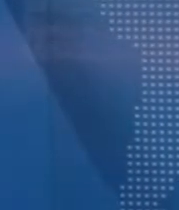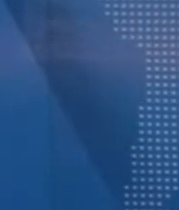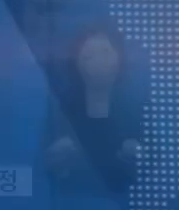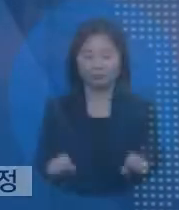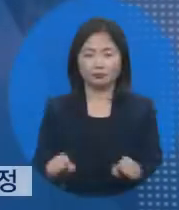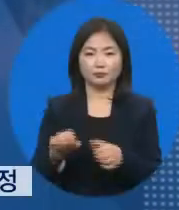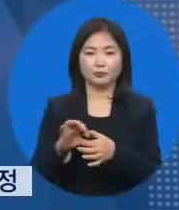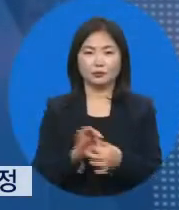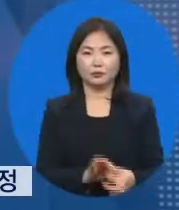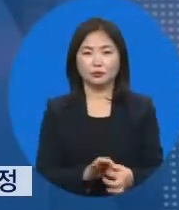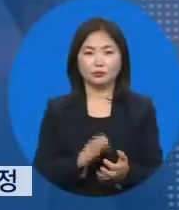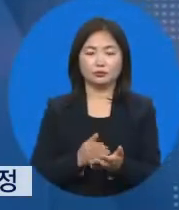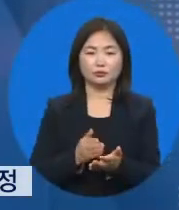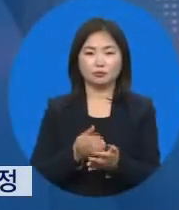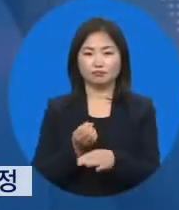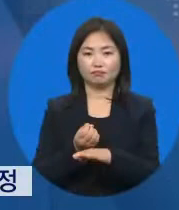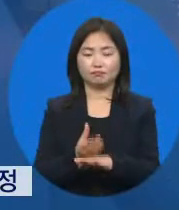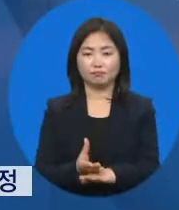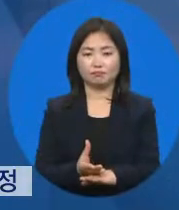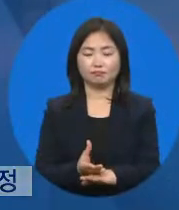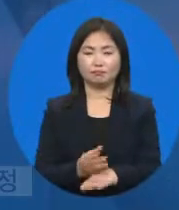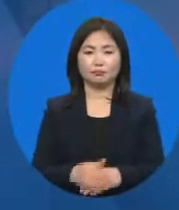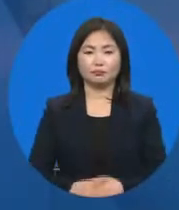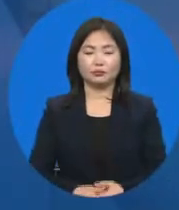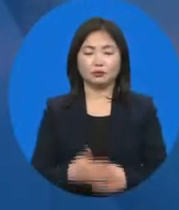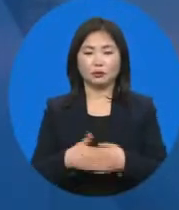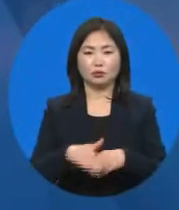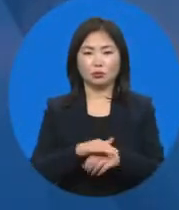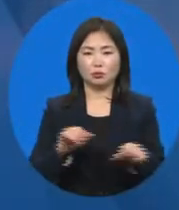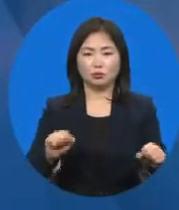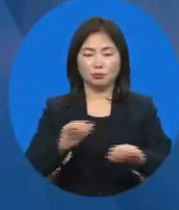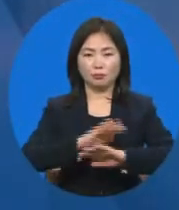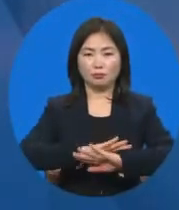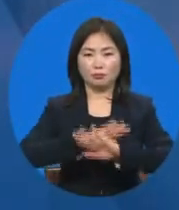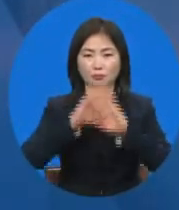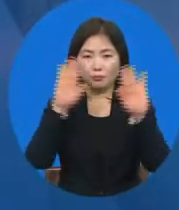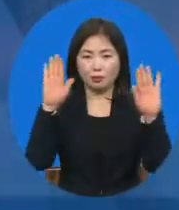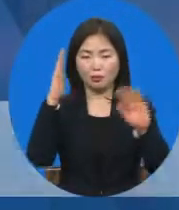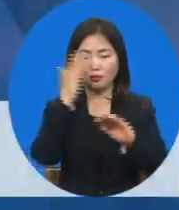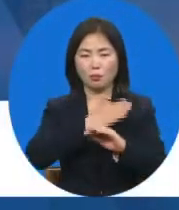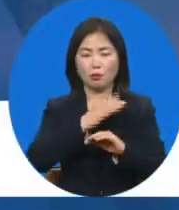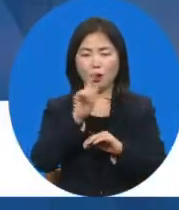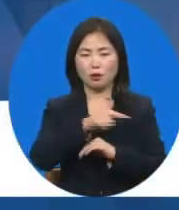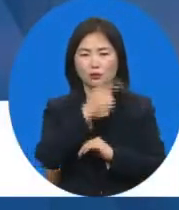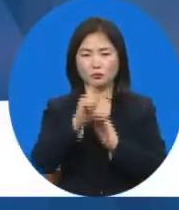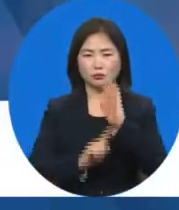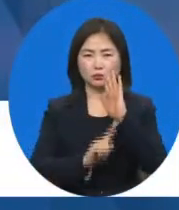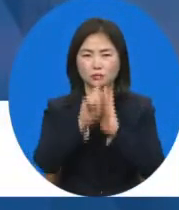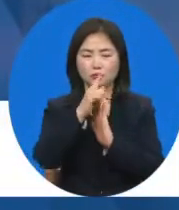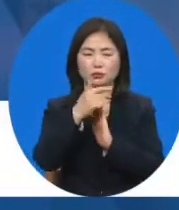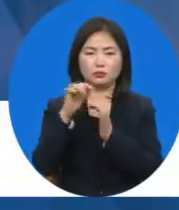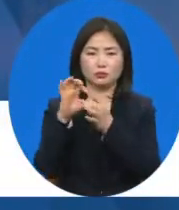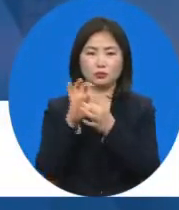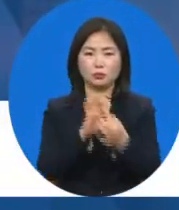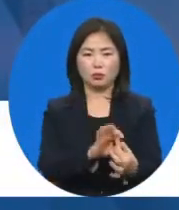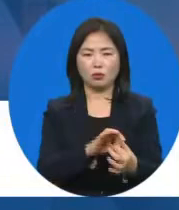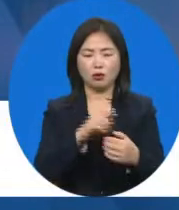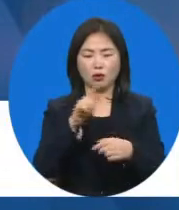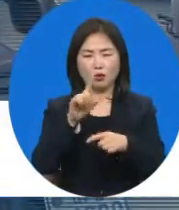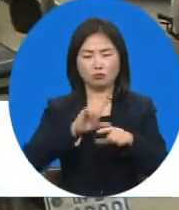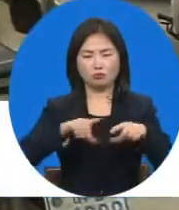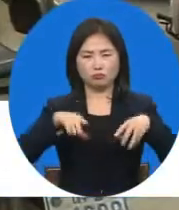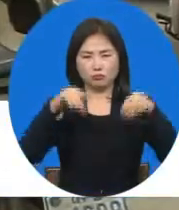안녕하십니까 계속해서 대구에서 전해드리겠습니다 대 곽 영적인 대체로 맑은 가운데 일교차 크고 건조한 날씨를 보이고 있습니다